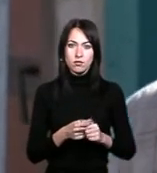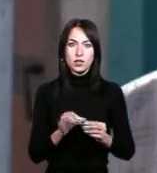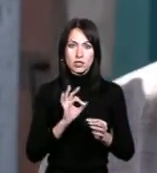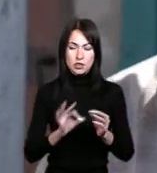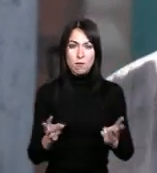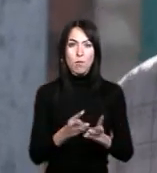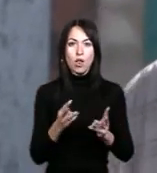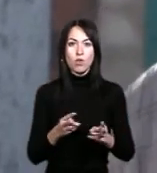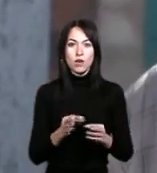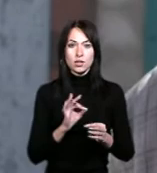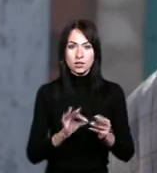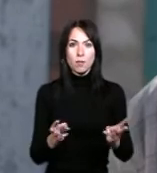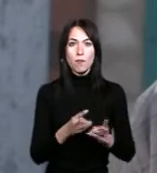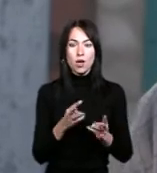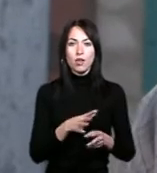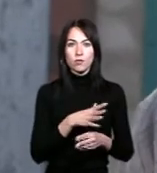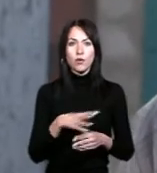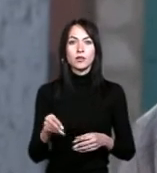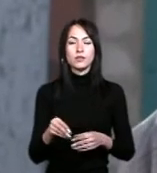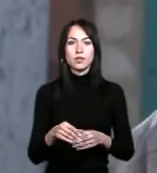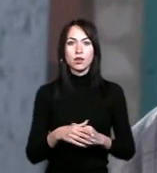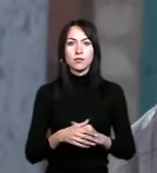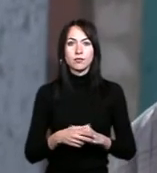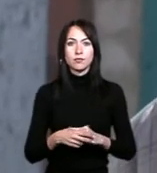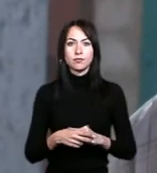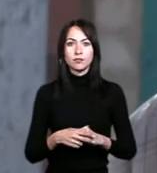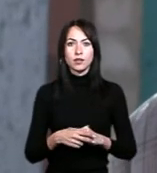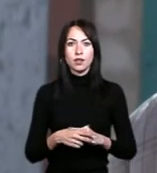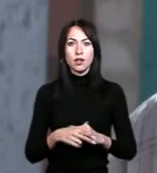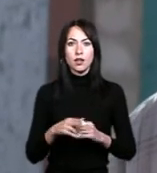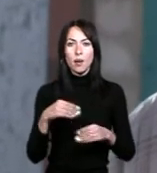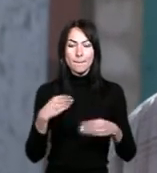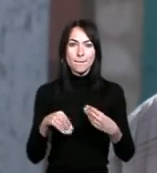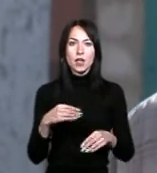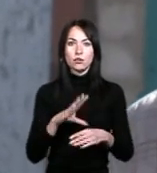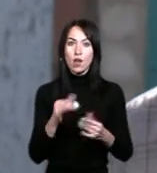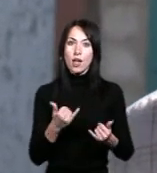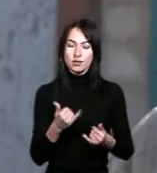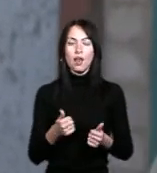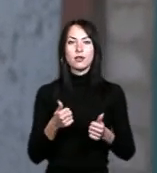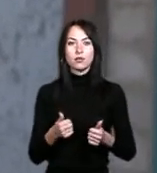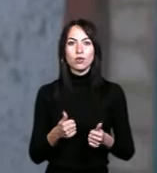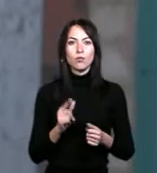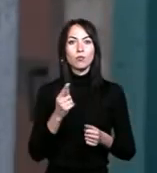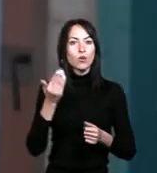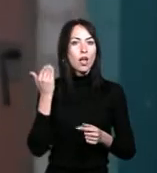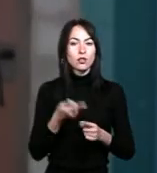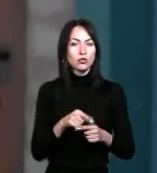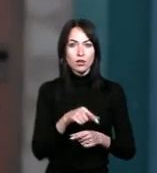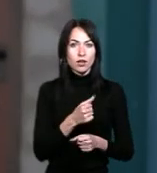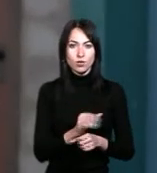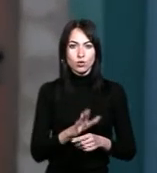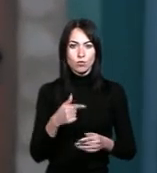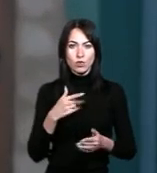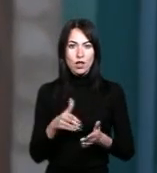Спалювали. Спалювали от це все. Спалювали це все. Плівку, пляшки. А зараз добре. Чого раніше так не зробили, я